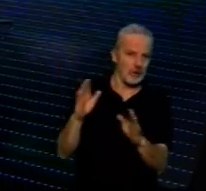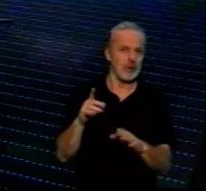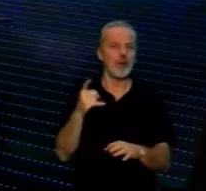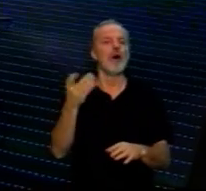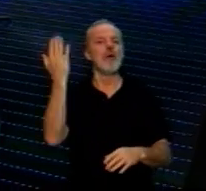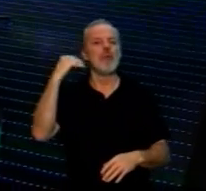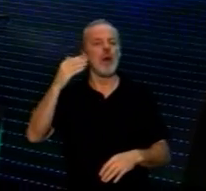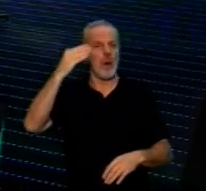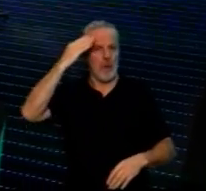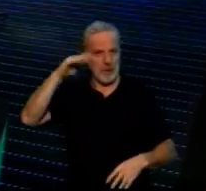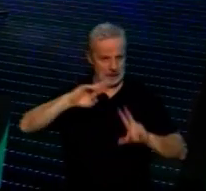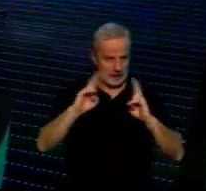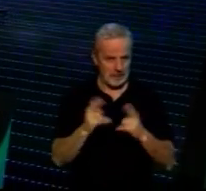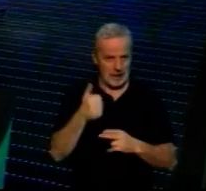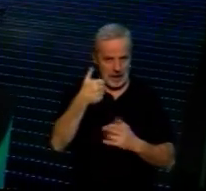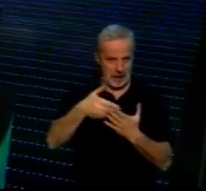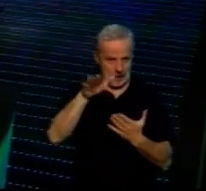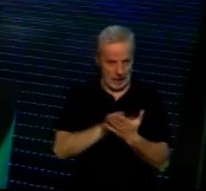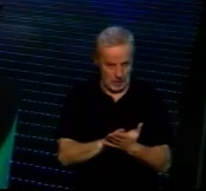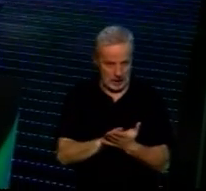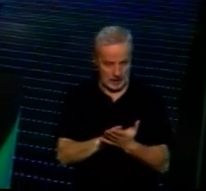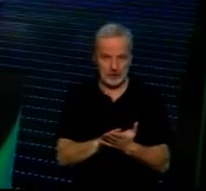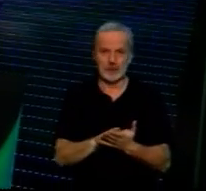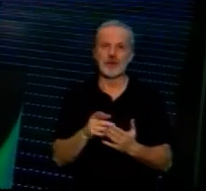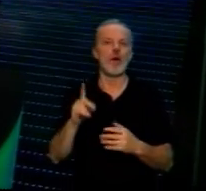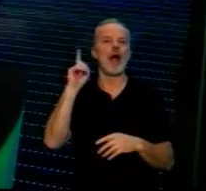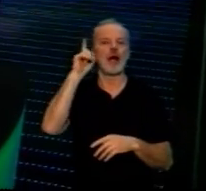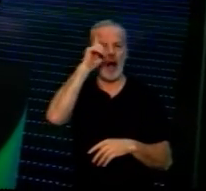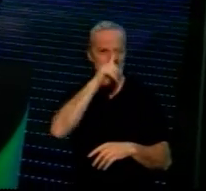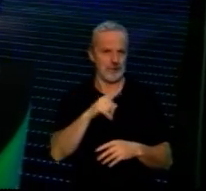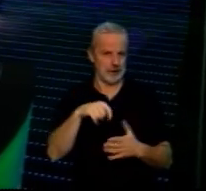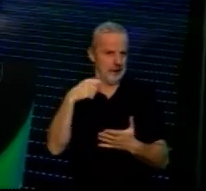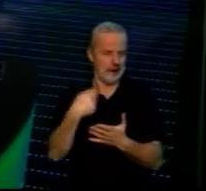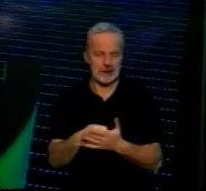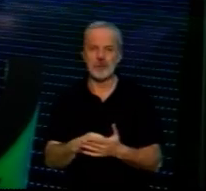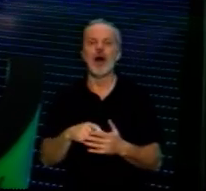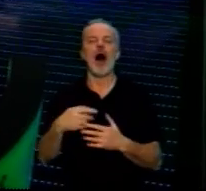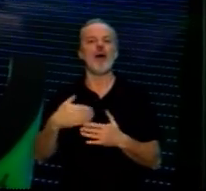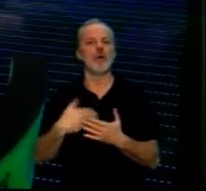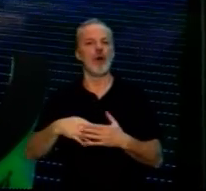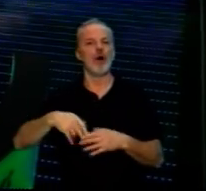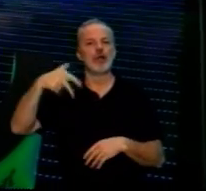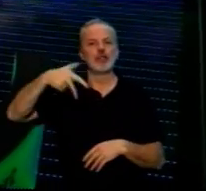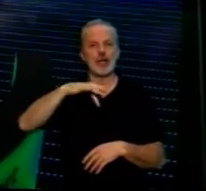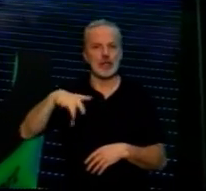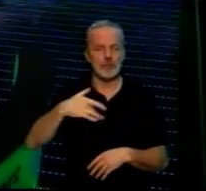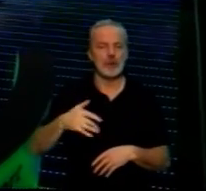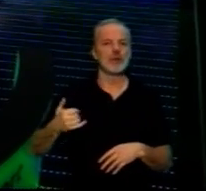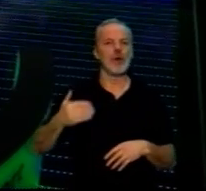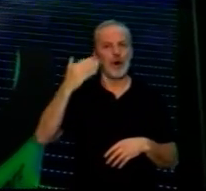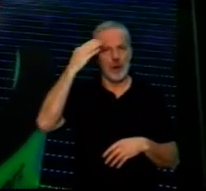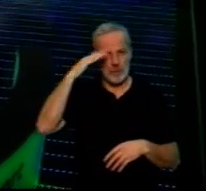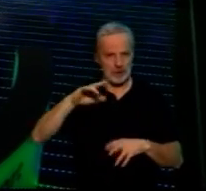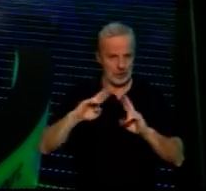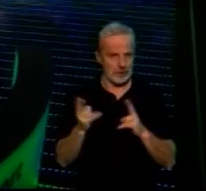mistrem světa v pevném kilometru, královská disciplína dráhářská. Máte dvě další stříbrné medaile z juniorských šampionátů, stříbro z mistrovství Evropy